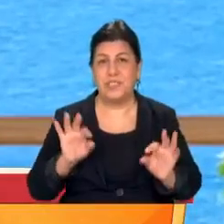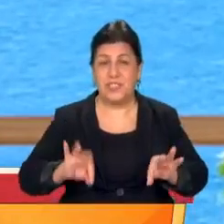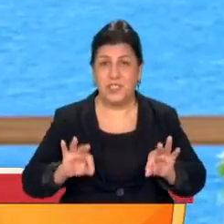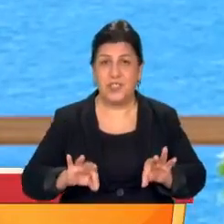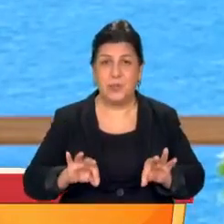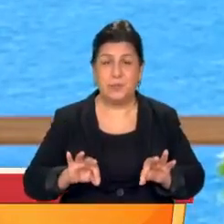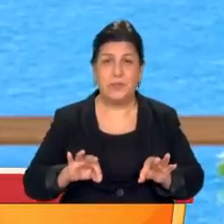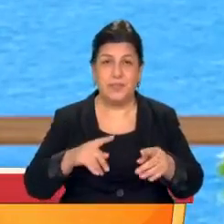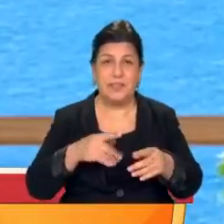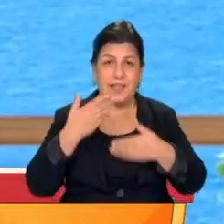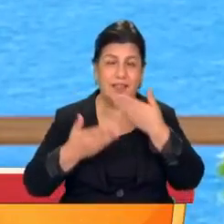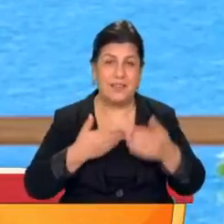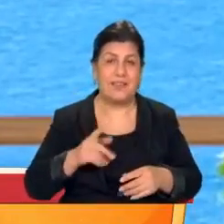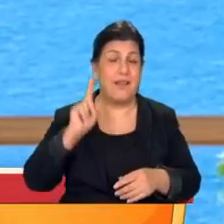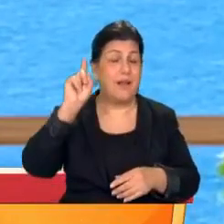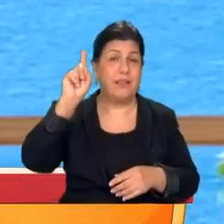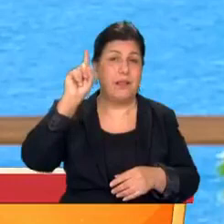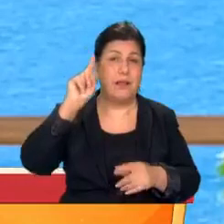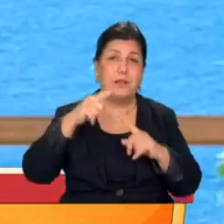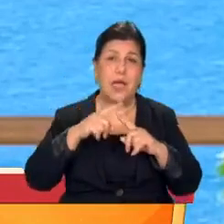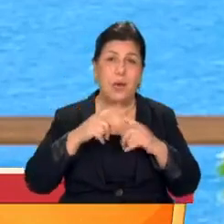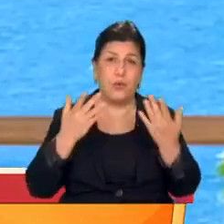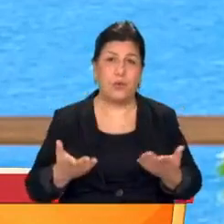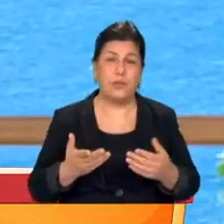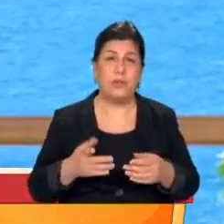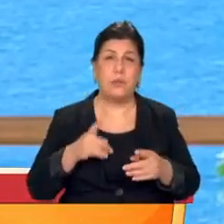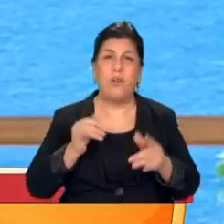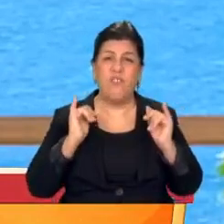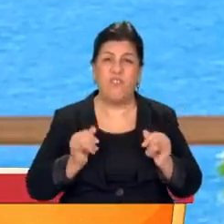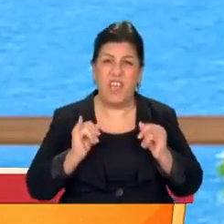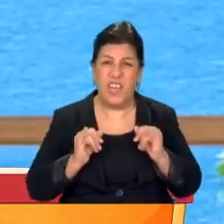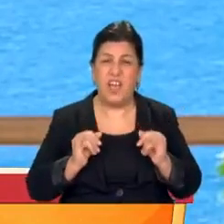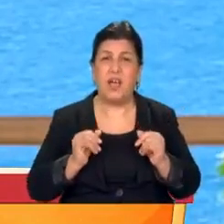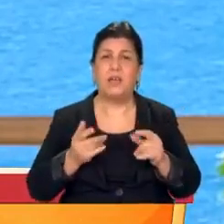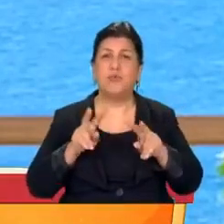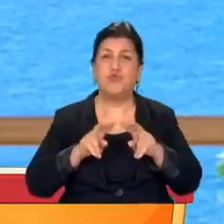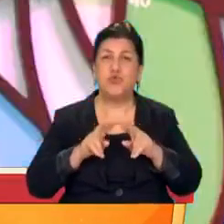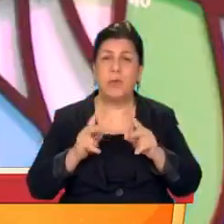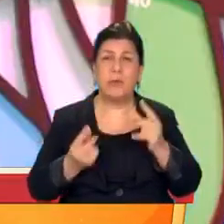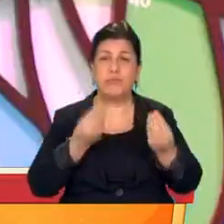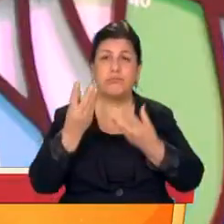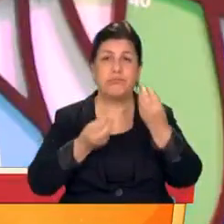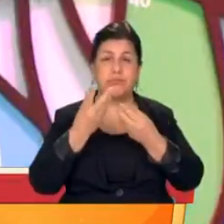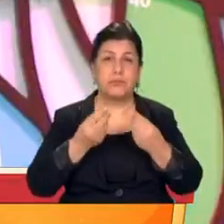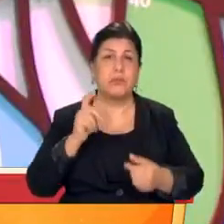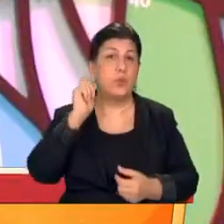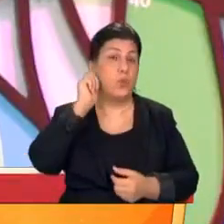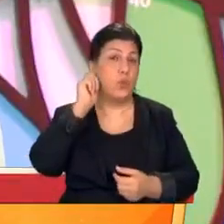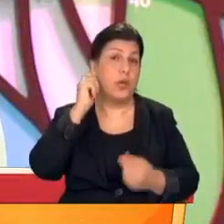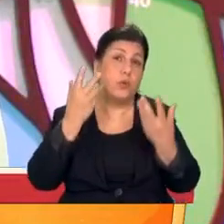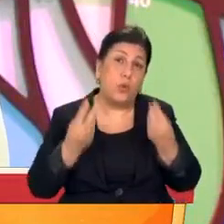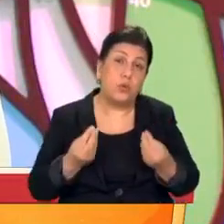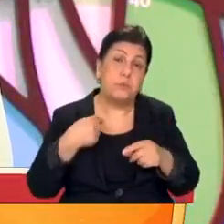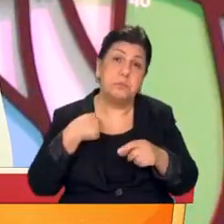de Allahu Teala bu bela ve musibetler bir uyarıda Olabilir bizim için